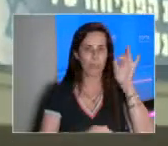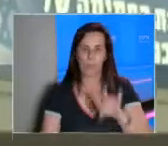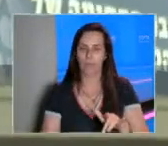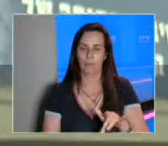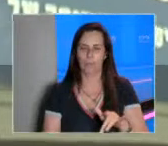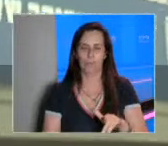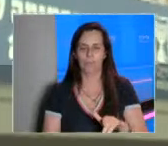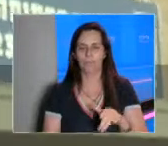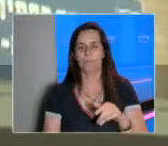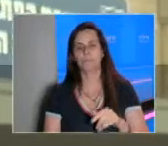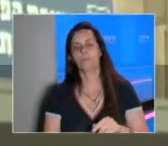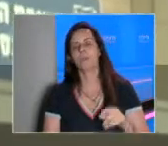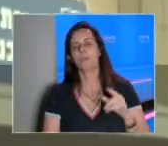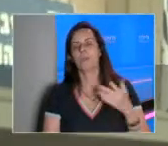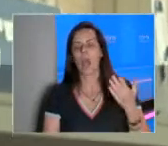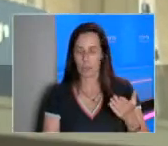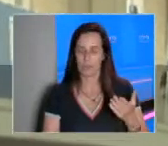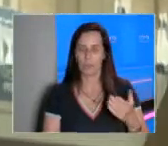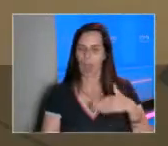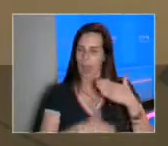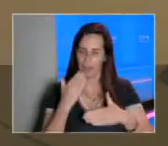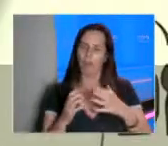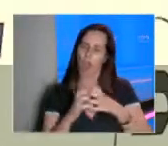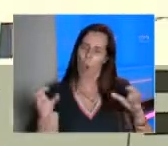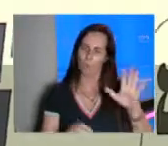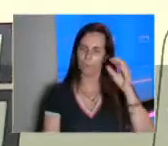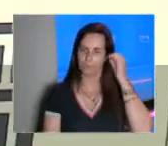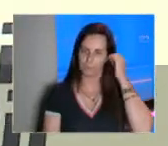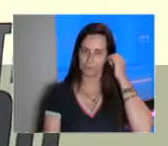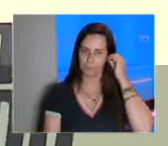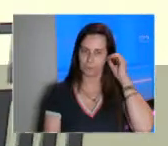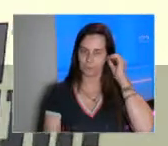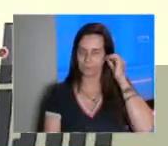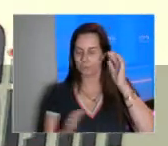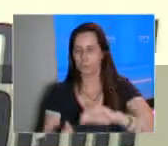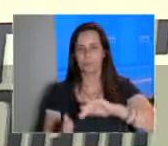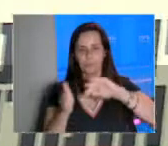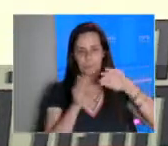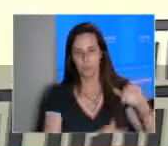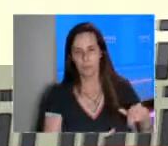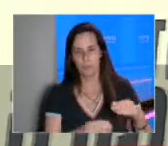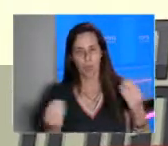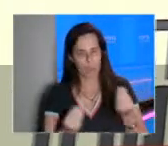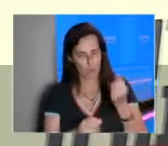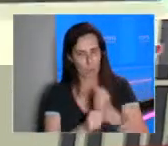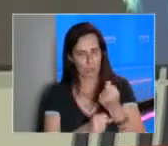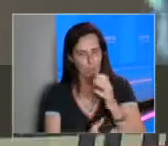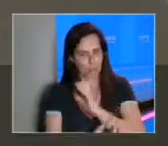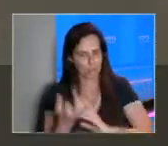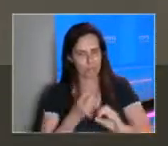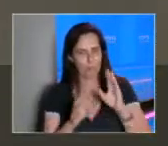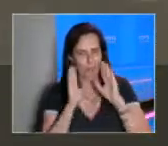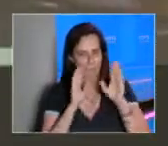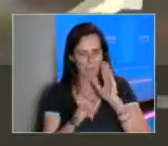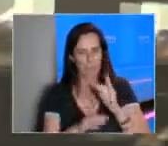זו ובעד זו, ובכל מקרה התהליך עוד ארוך. טוב, יניר, נעבור למשהו שמסיר, אתה יודע, את הרשתות